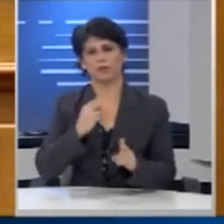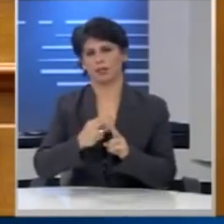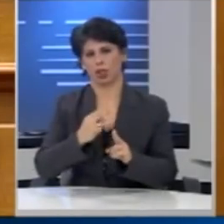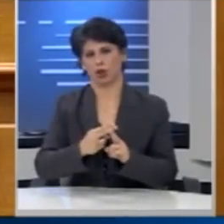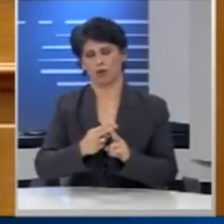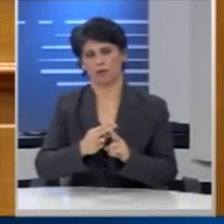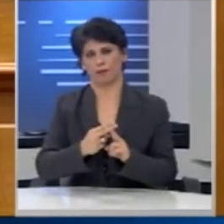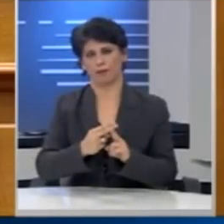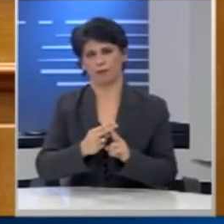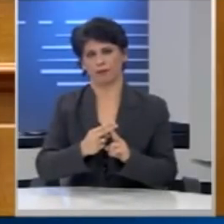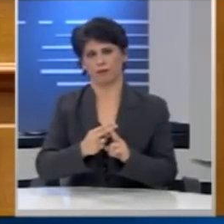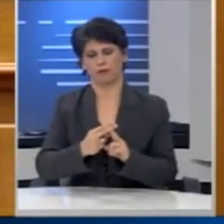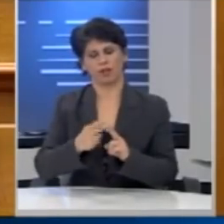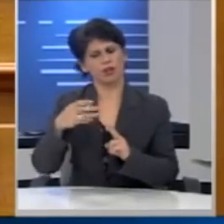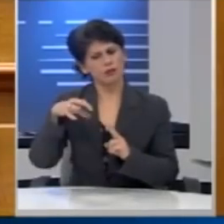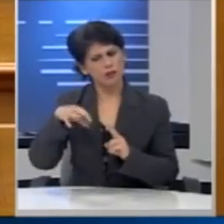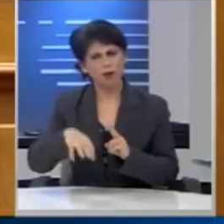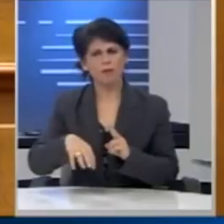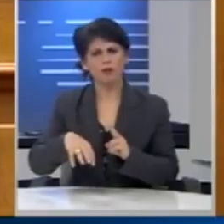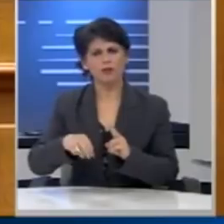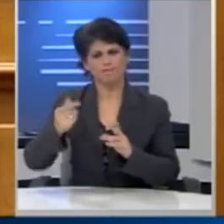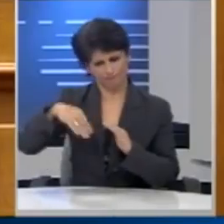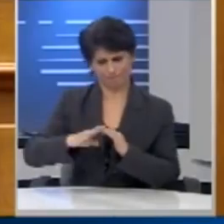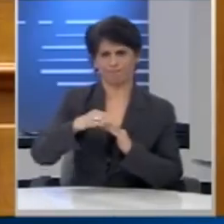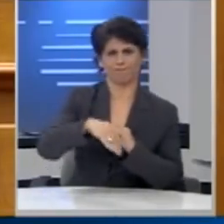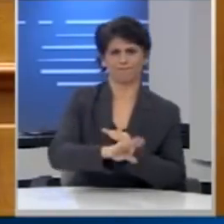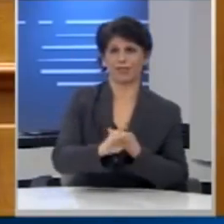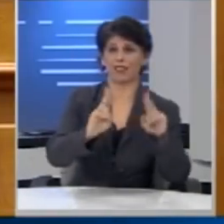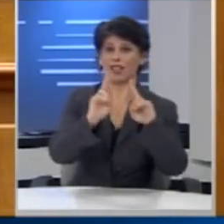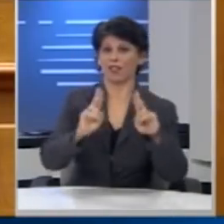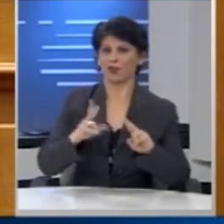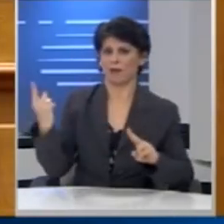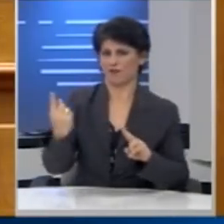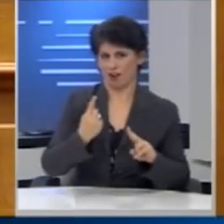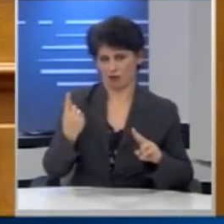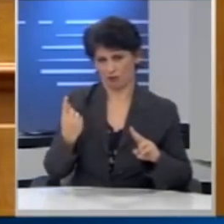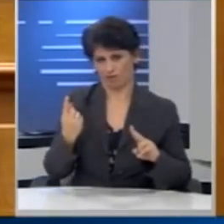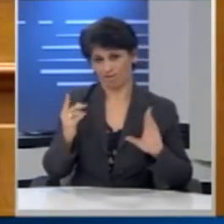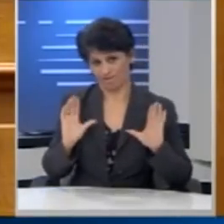σημαντικό σε καιρούς ταραγμένου διεθνούς περιβάλλοντος.